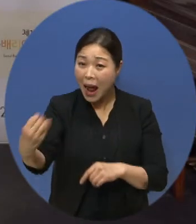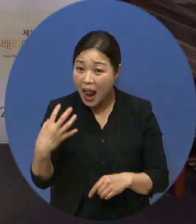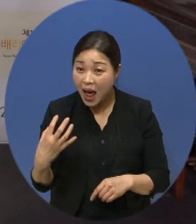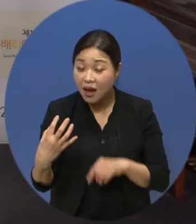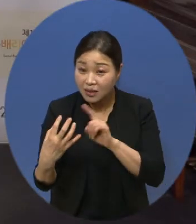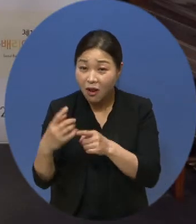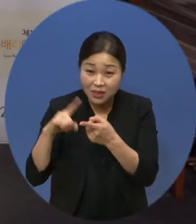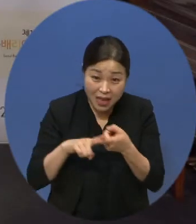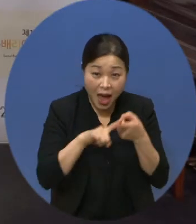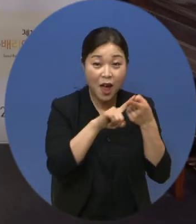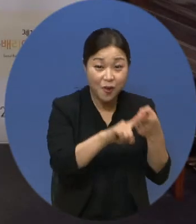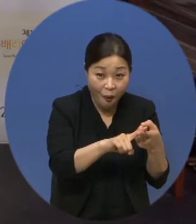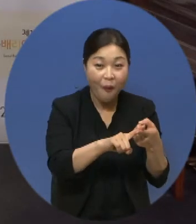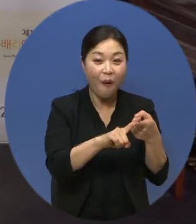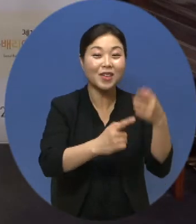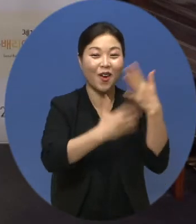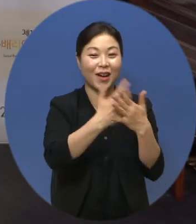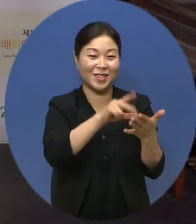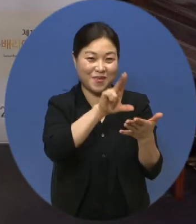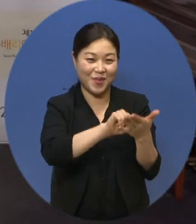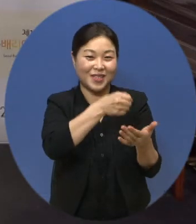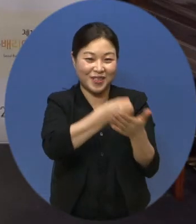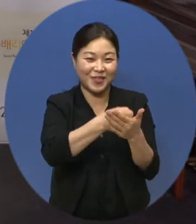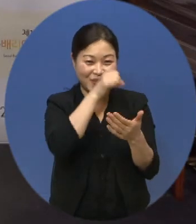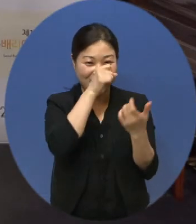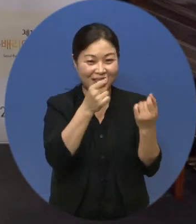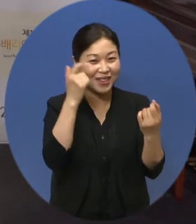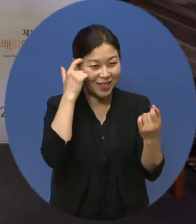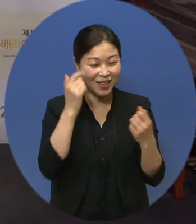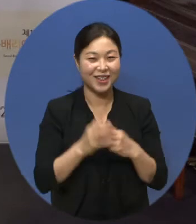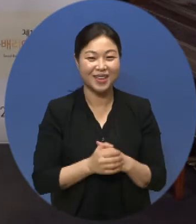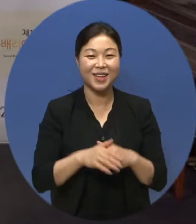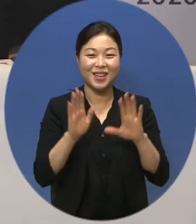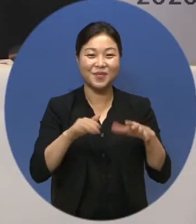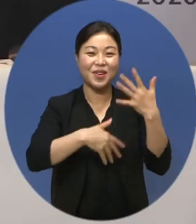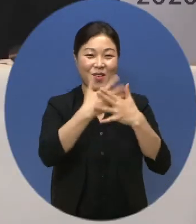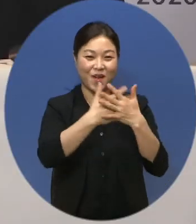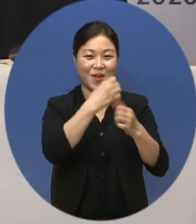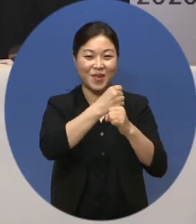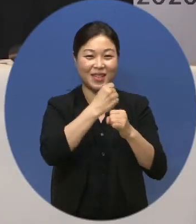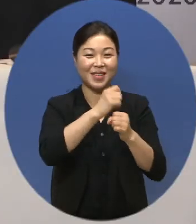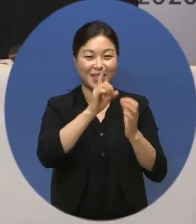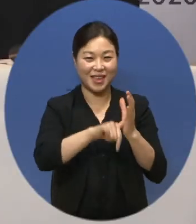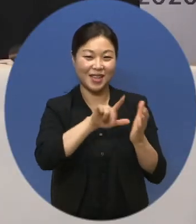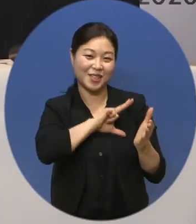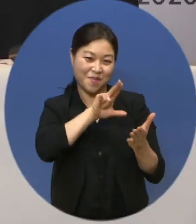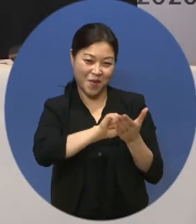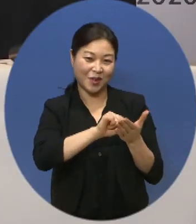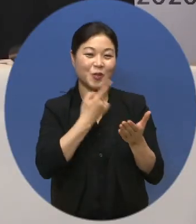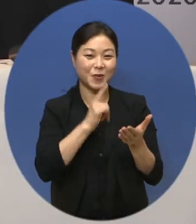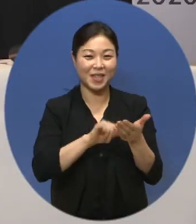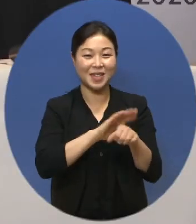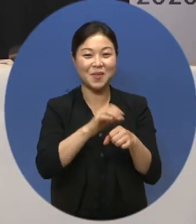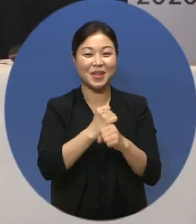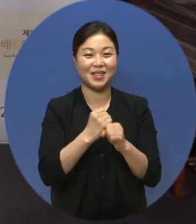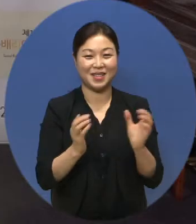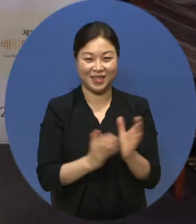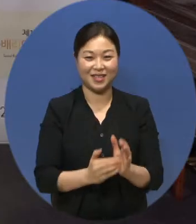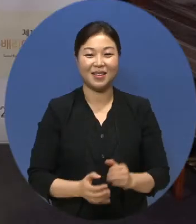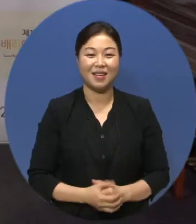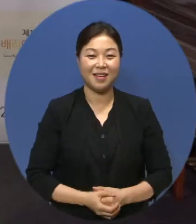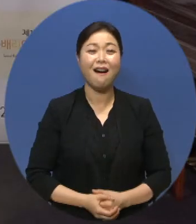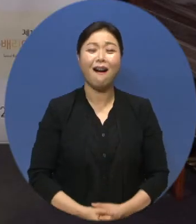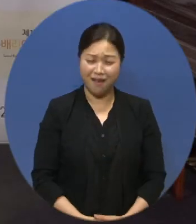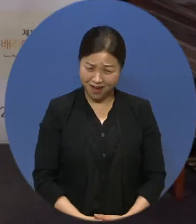그냥 그대로 쓰자 이렇게 그랬던 것 같아요. 다행히 이번 작품은 좀 수월하게 제목을 지었던 것 같습니다. 야, 역시 영화는